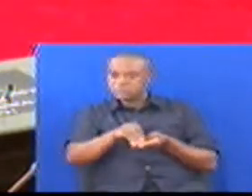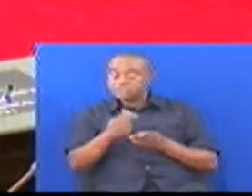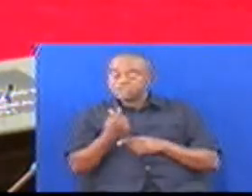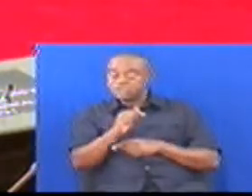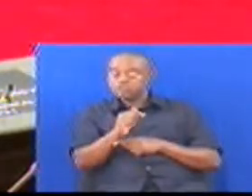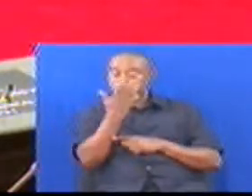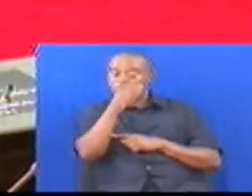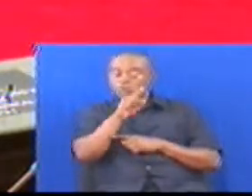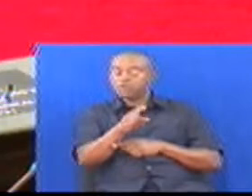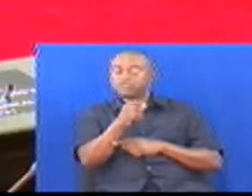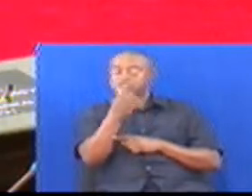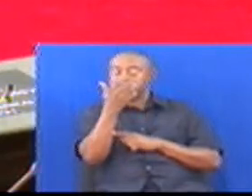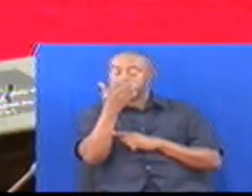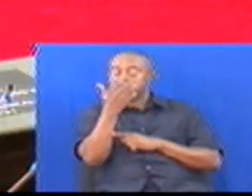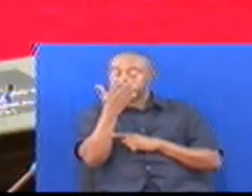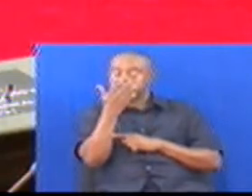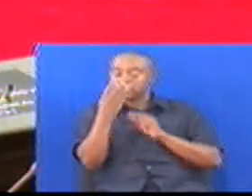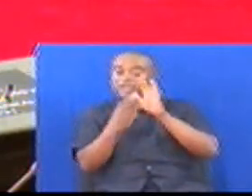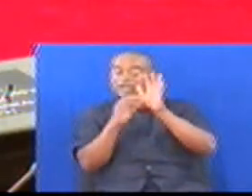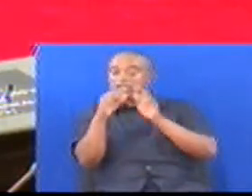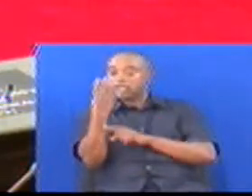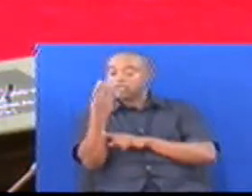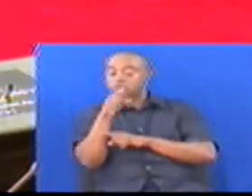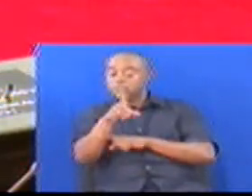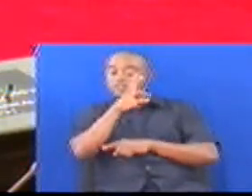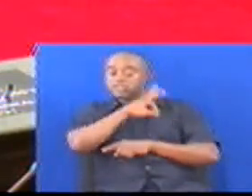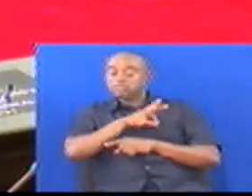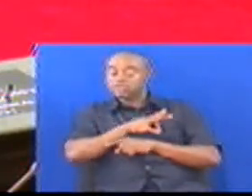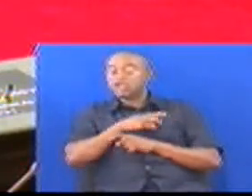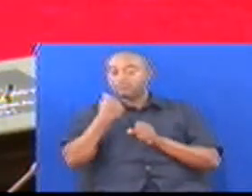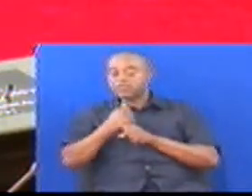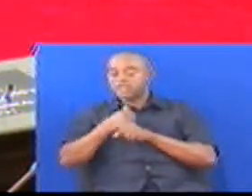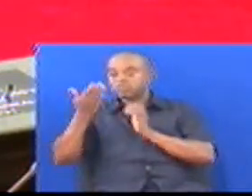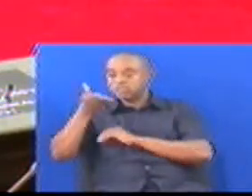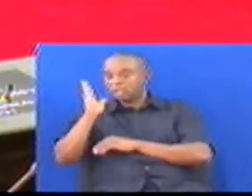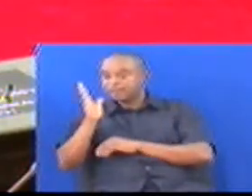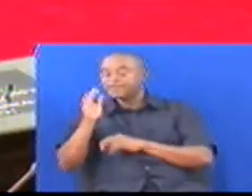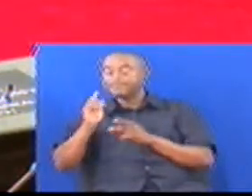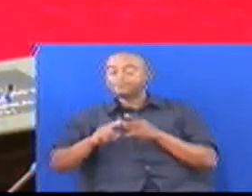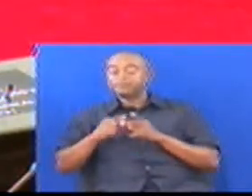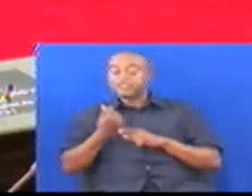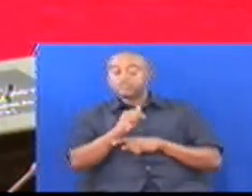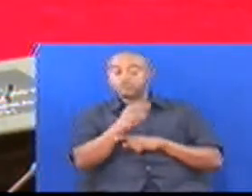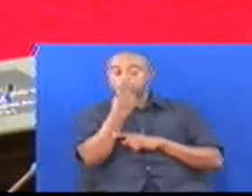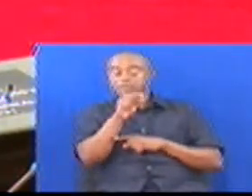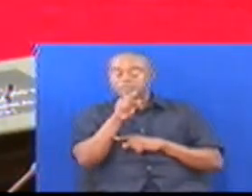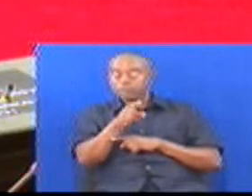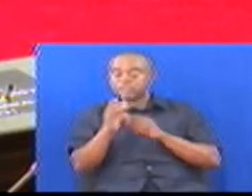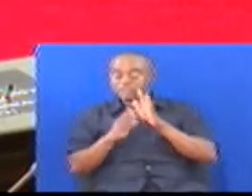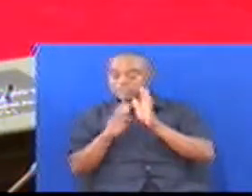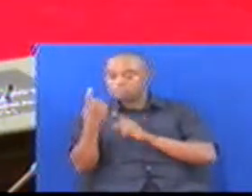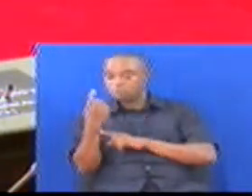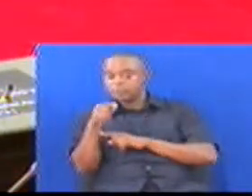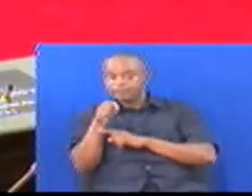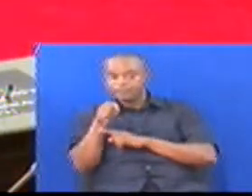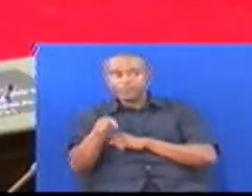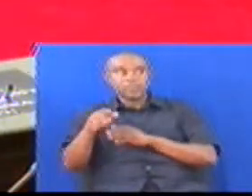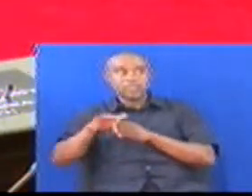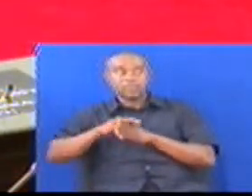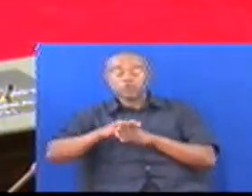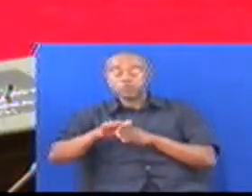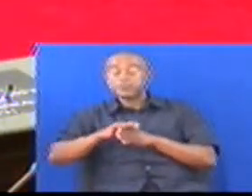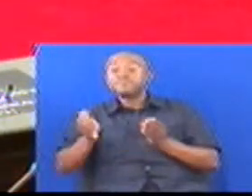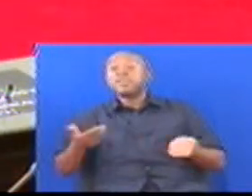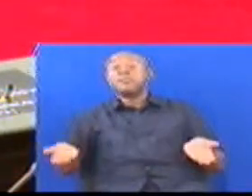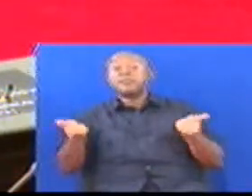trilioni 5.83 kwa ajili ya mishahara ya watumishi wa umma, shilingi trilioni 2.91 kwa ajili ya matumizi